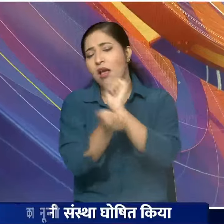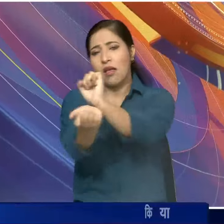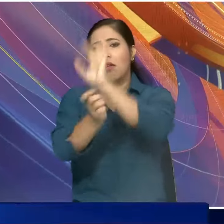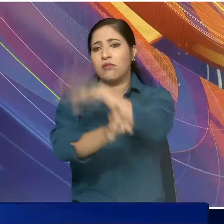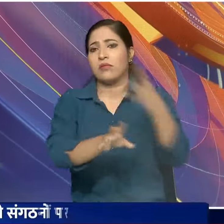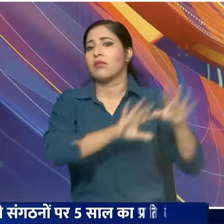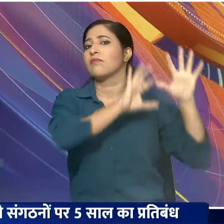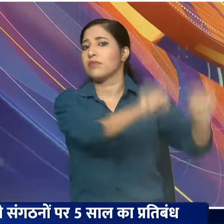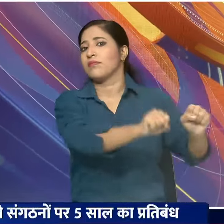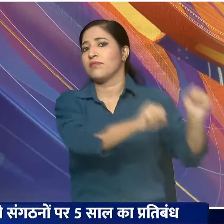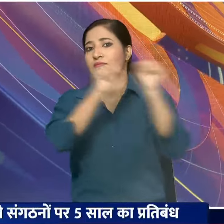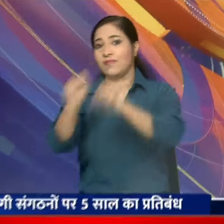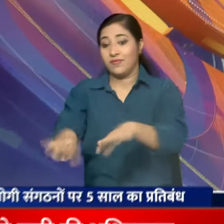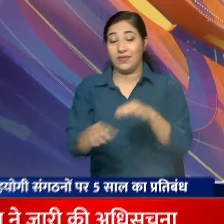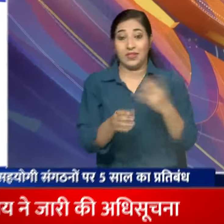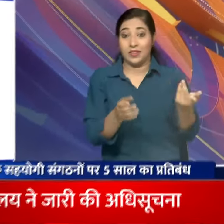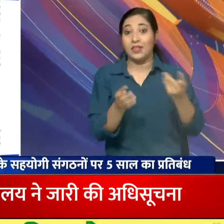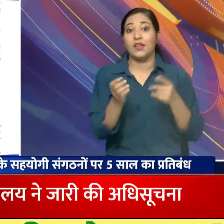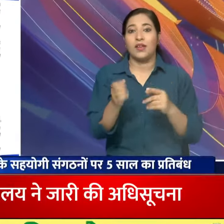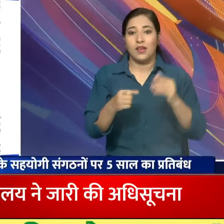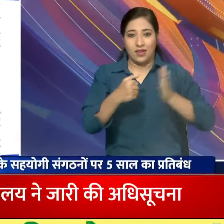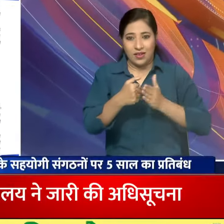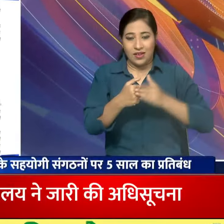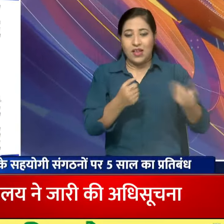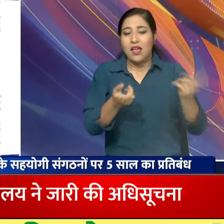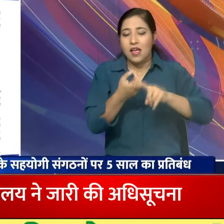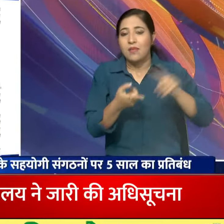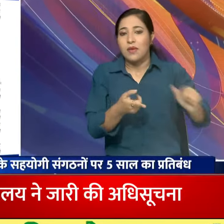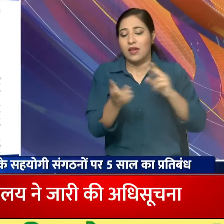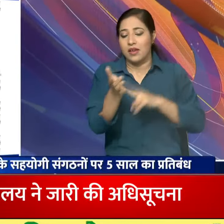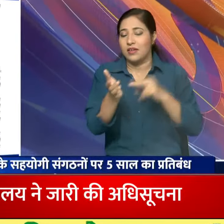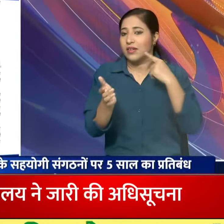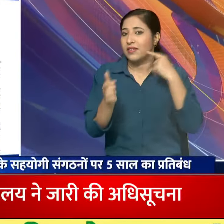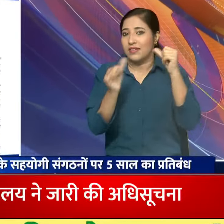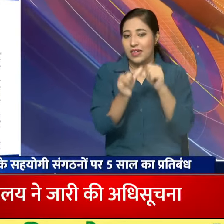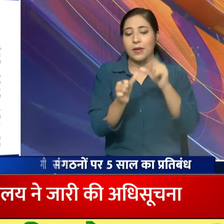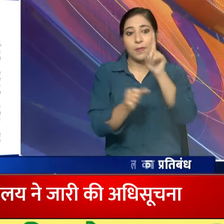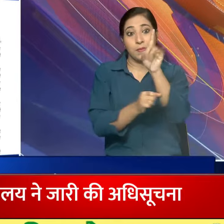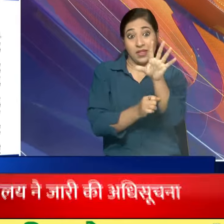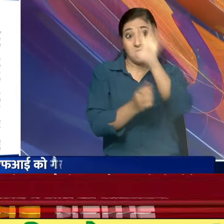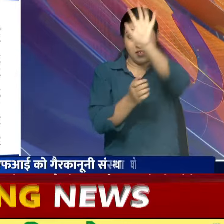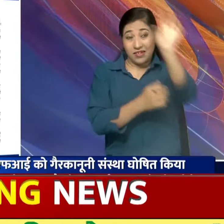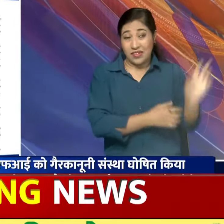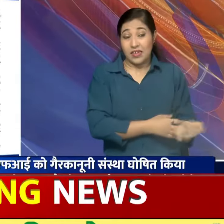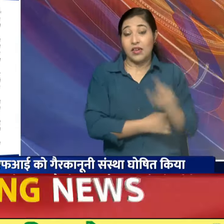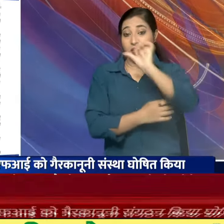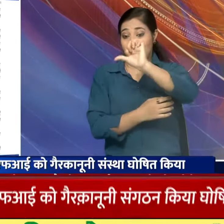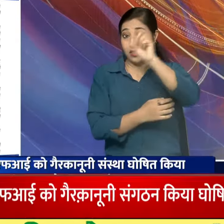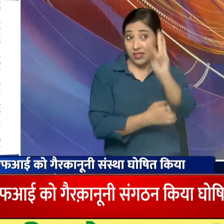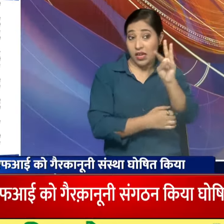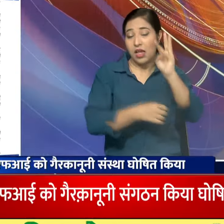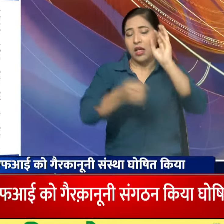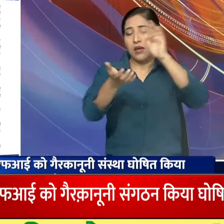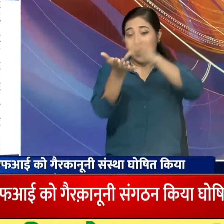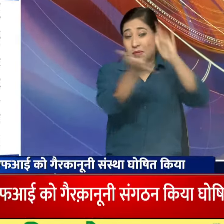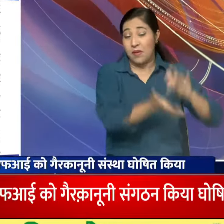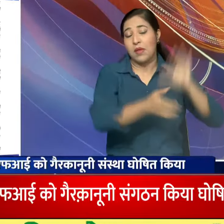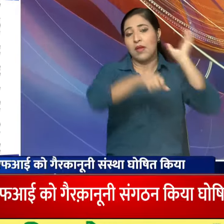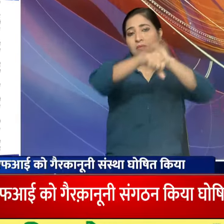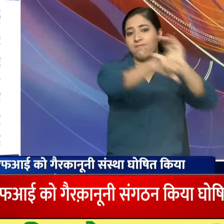गया है। इससे पहले गुरुवार को NIA के नेतृत्व में 15 राज्यों में 93 स्थानों पर छापेमारी हुई